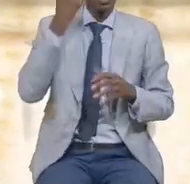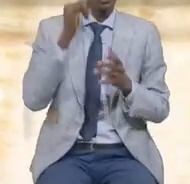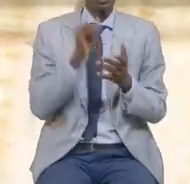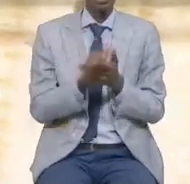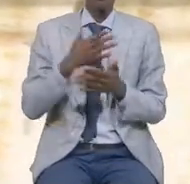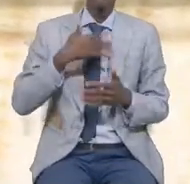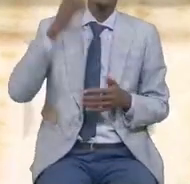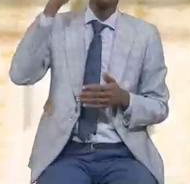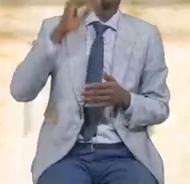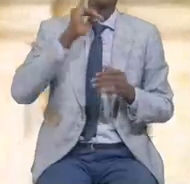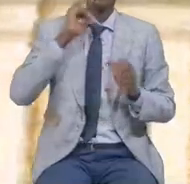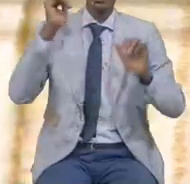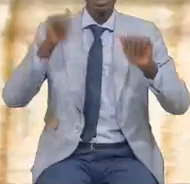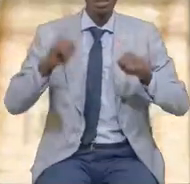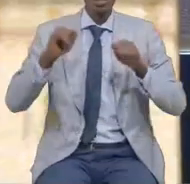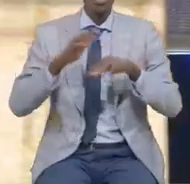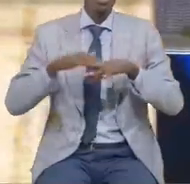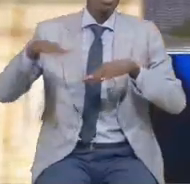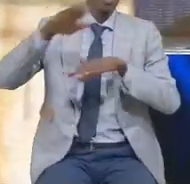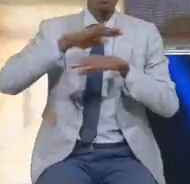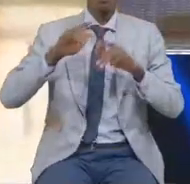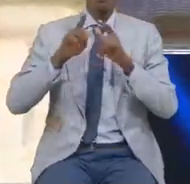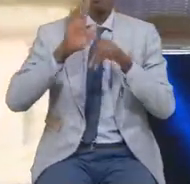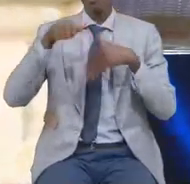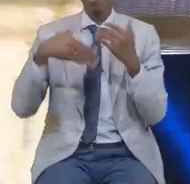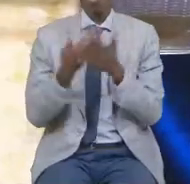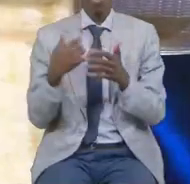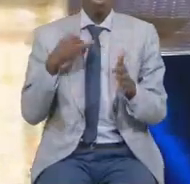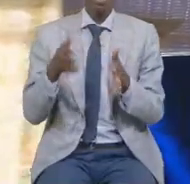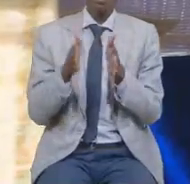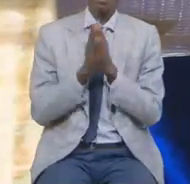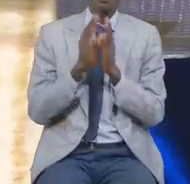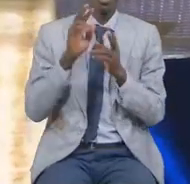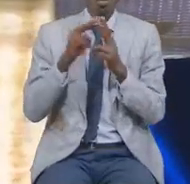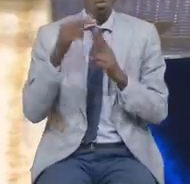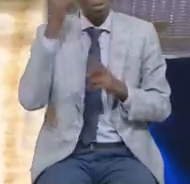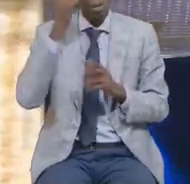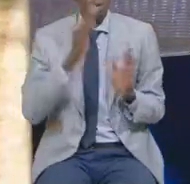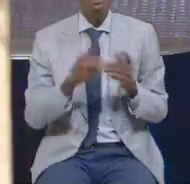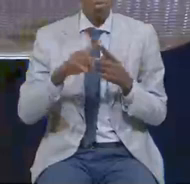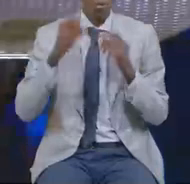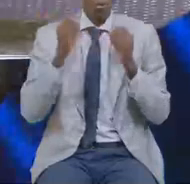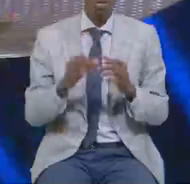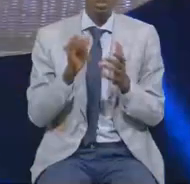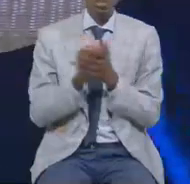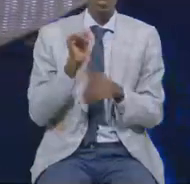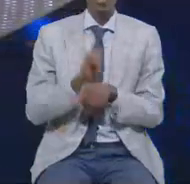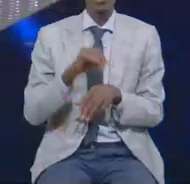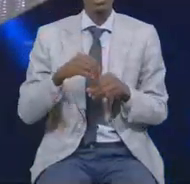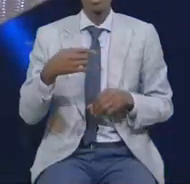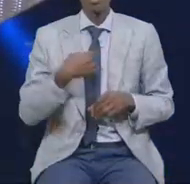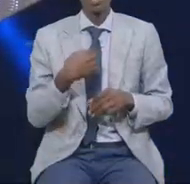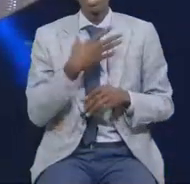peut faire au-delà. Il peut agir infiniment au-delà de tout ce que je demande.